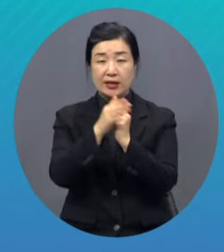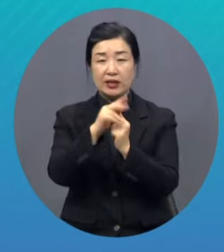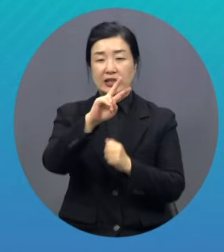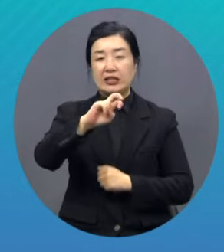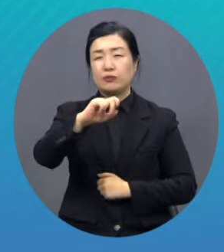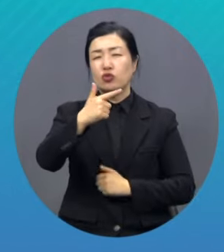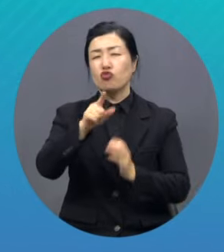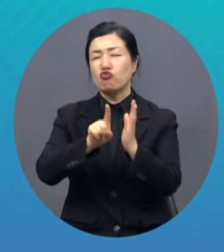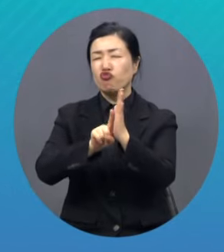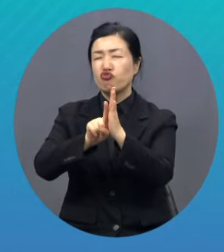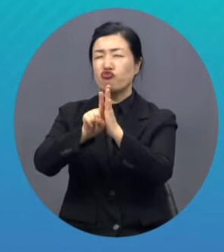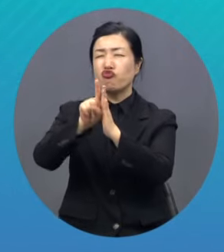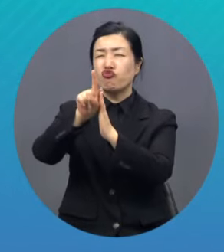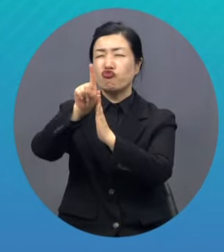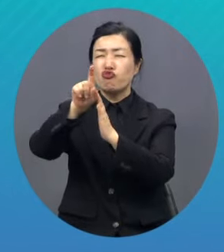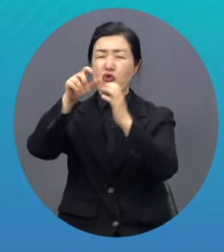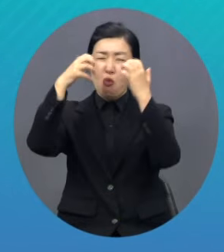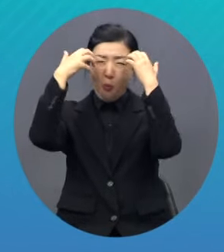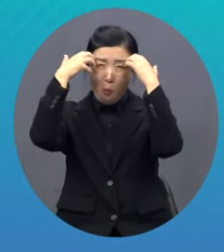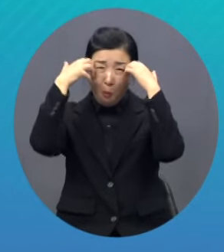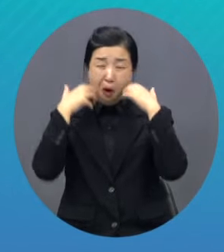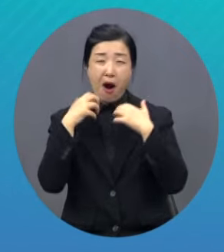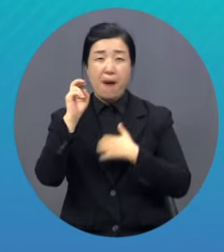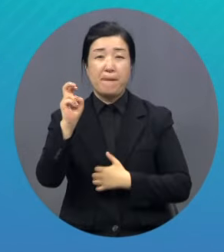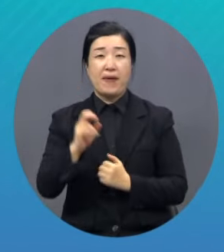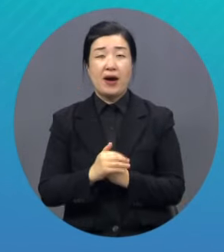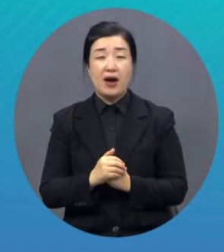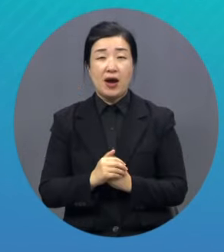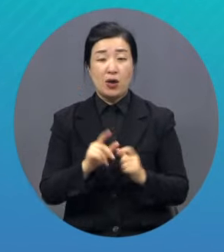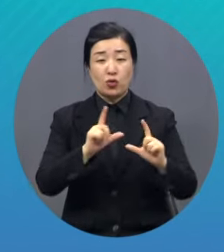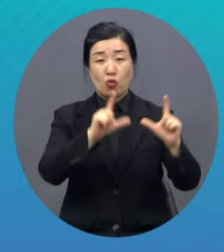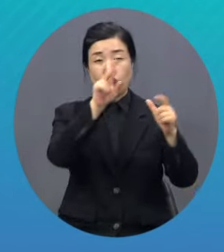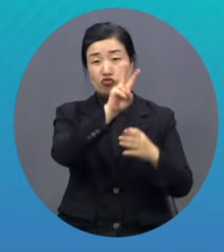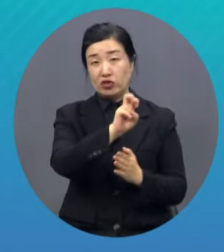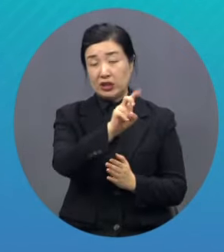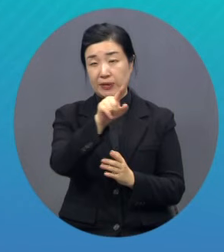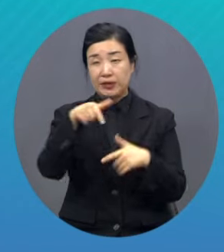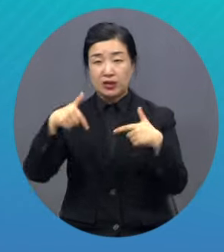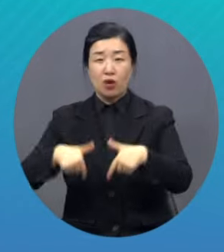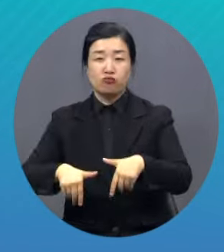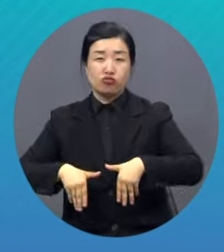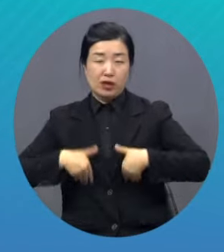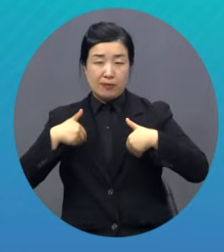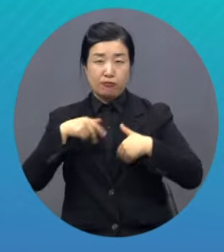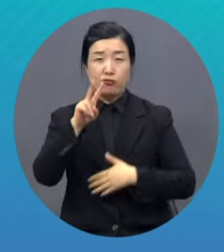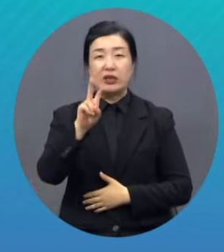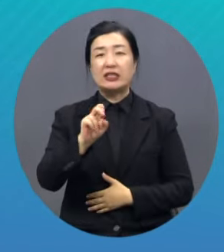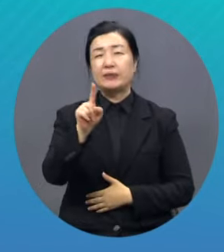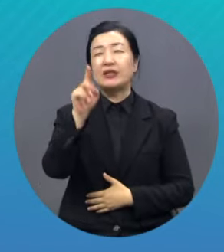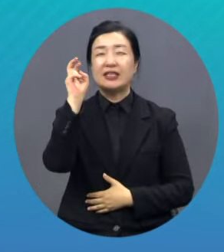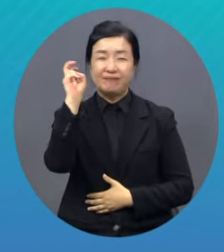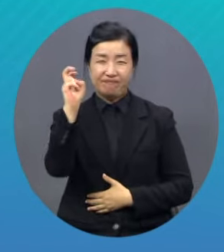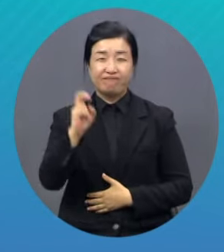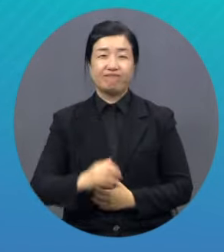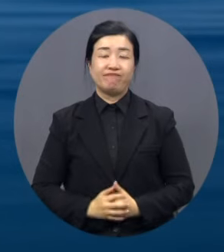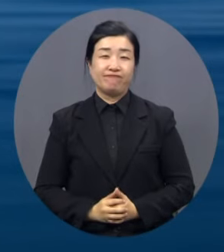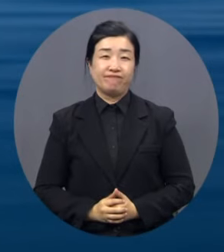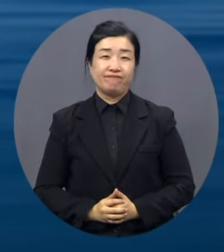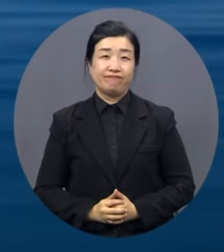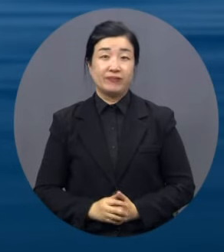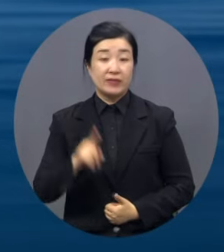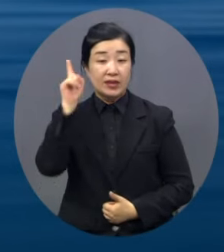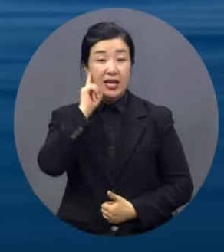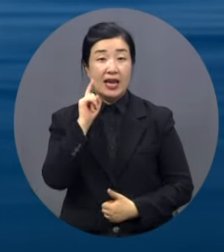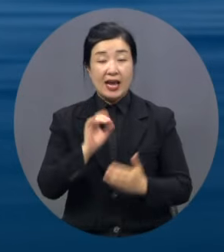26도까지 오르면서 가장 높겠습니다 동부지역 22도 서부와 남부 지역 21도 예상됩니다